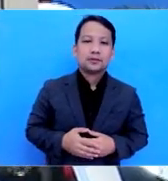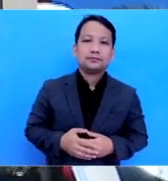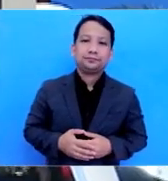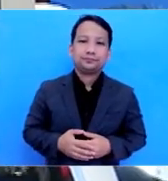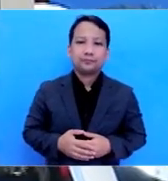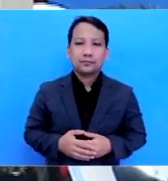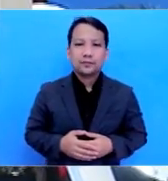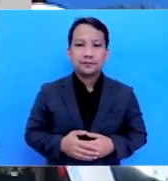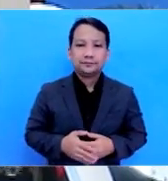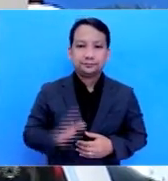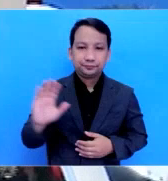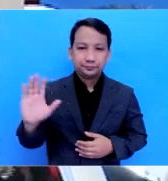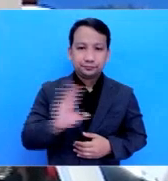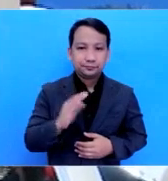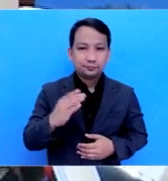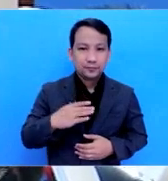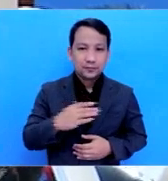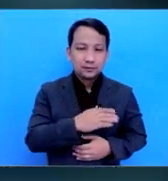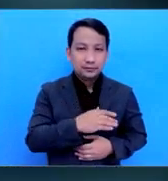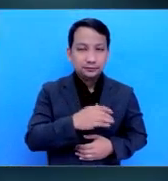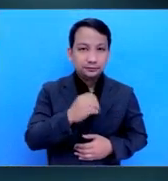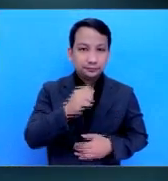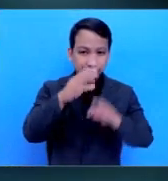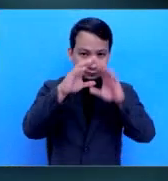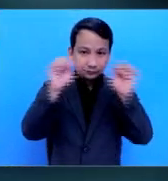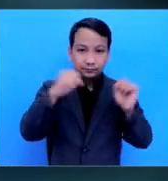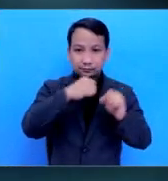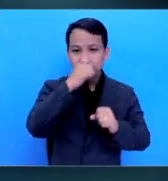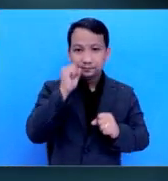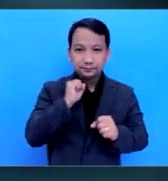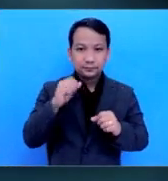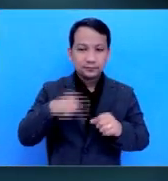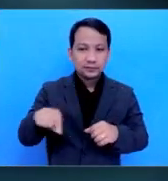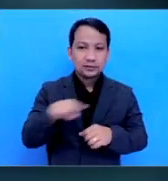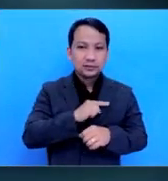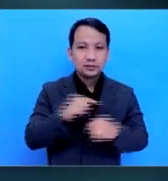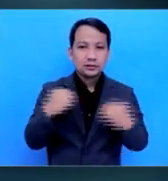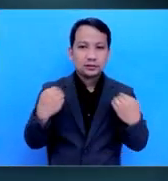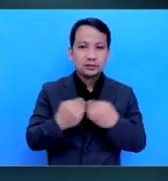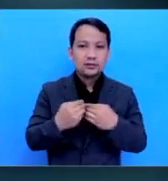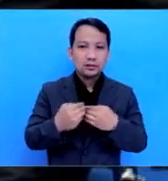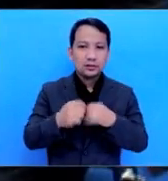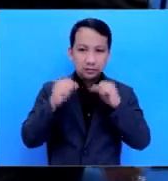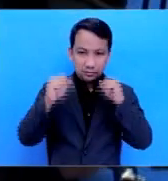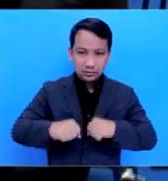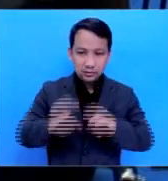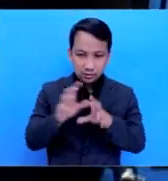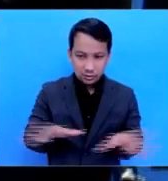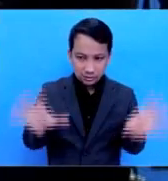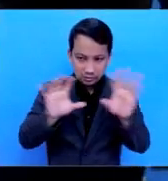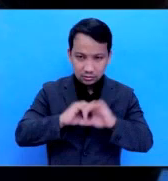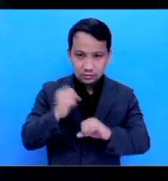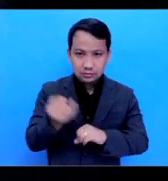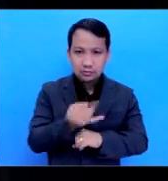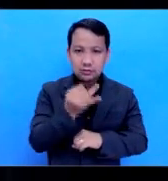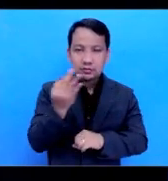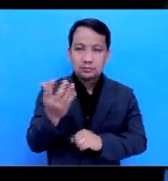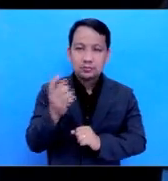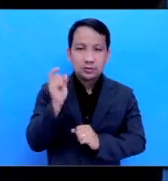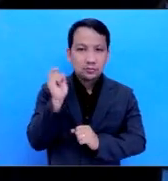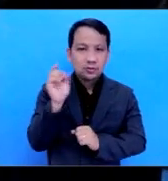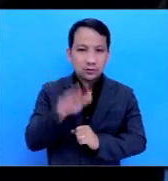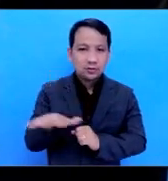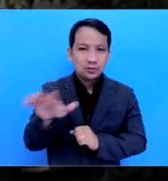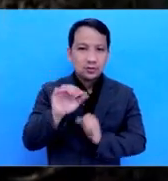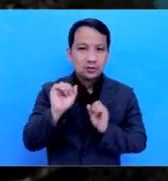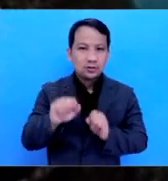Kumpiyansa si Senate President Tito Soto at iba pang miyembro ng Board of Canvassers na kaya nilang tapusin ang bilangan sa lalong madaling panahon. Sa